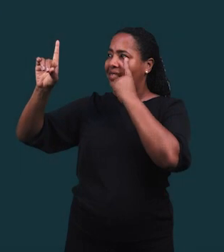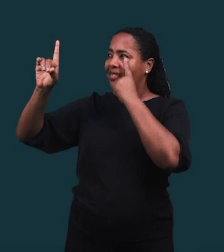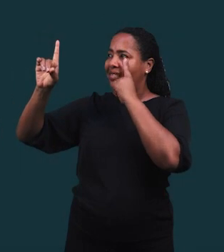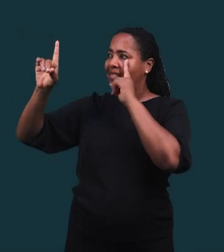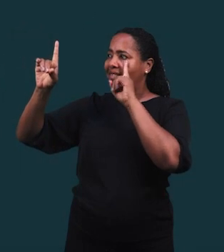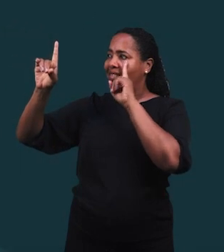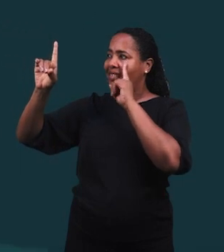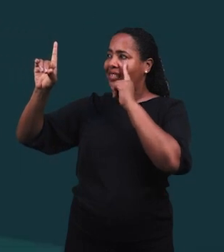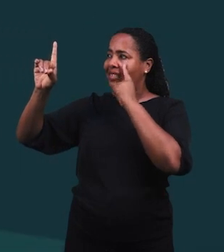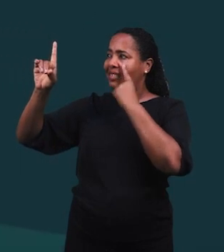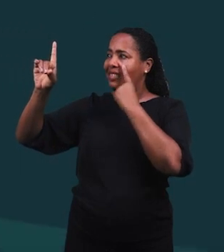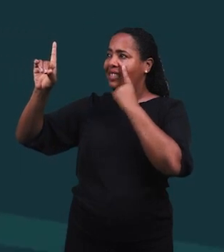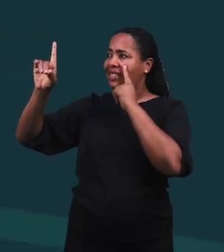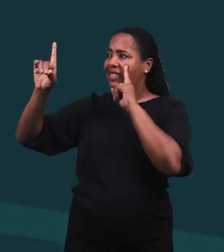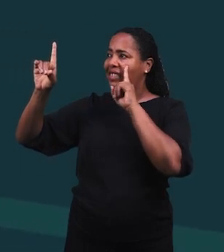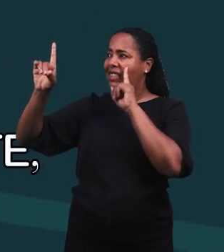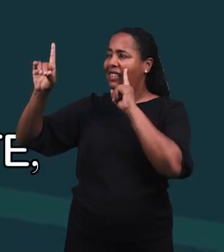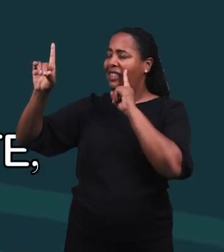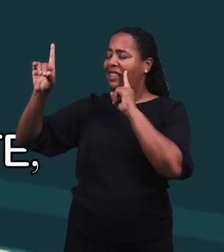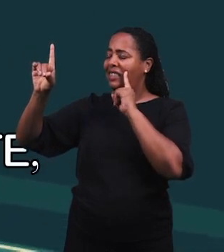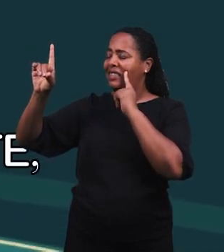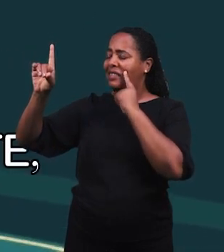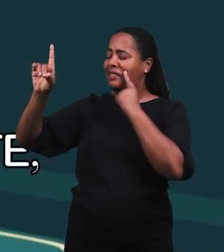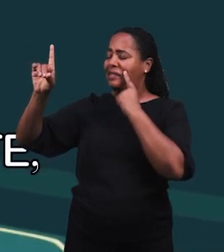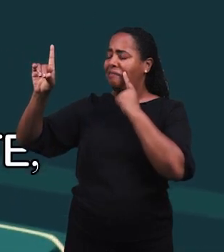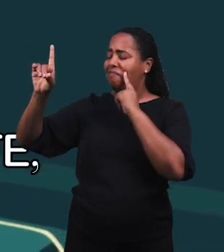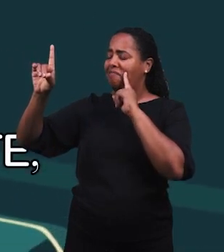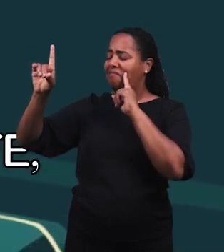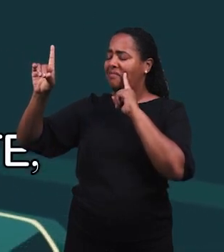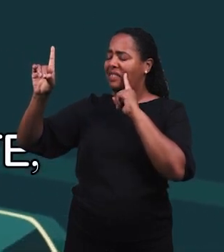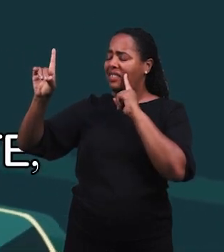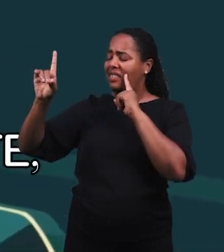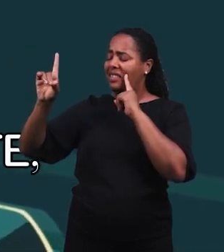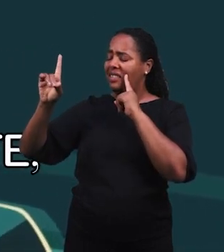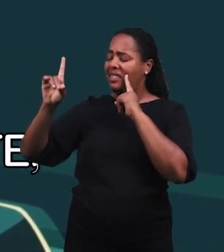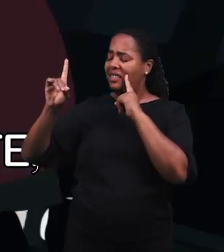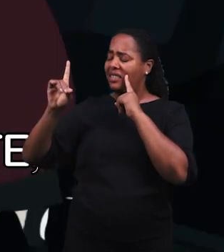Когда я говорю с Богом, у меня текут слезы.